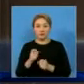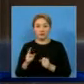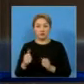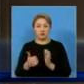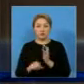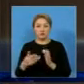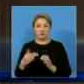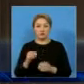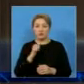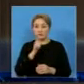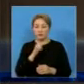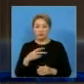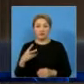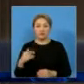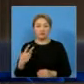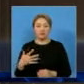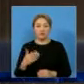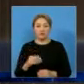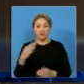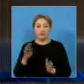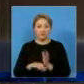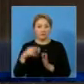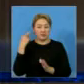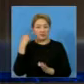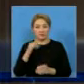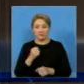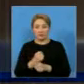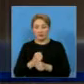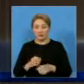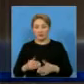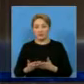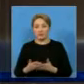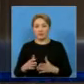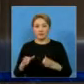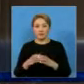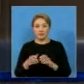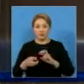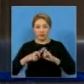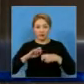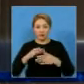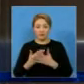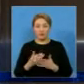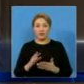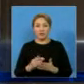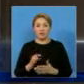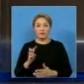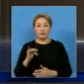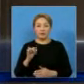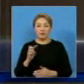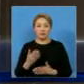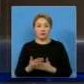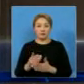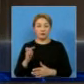проб. 235 из них показали некачественное выполнение работ. В числе подрядчиков, нарушивших технологии, АО МКДСМ,